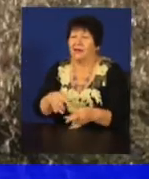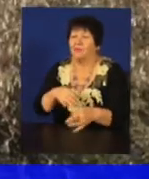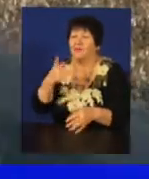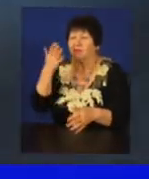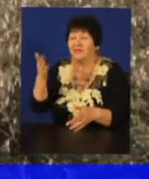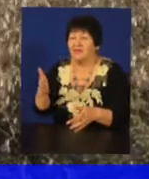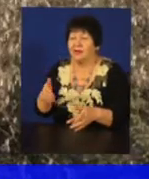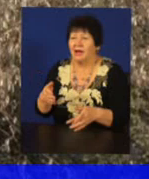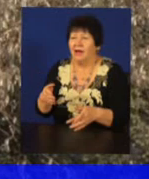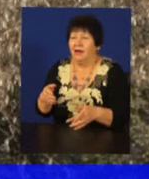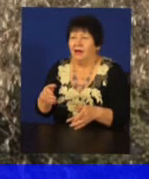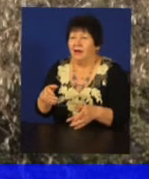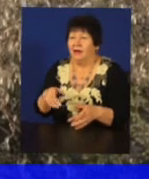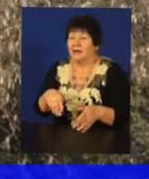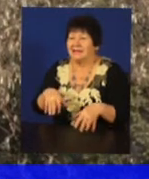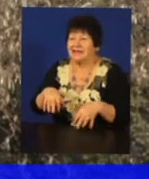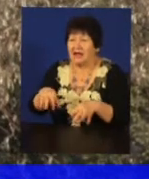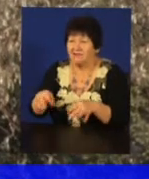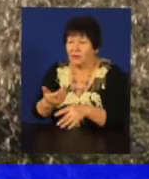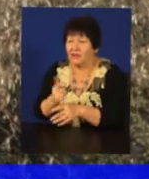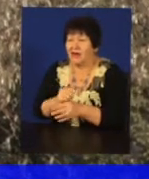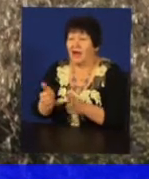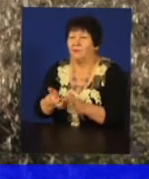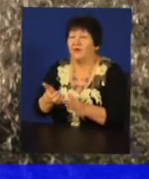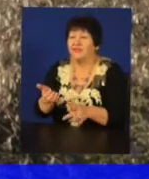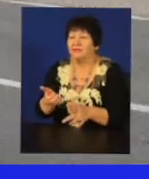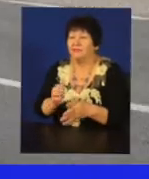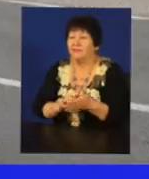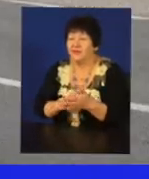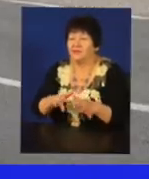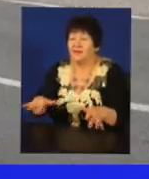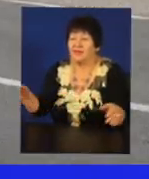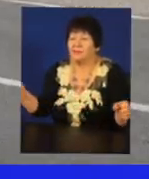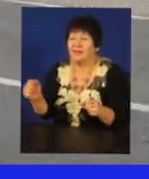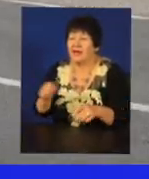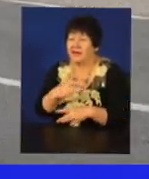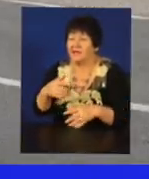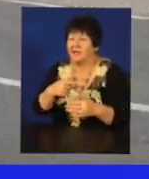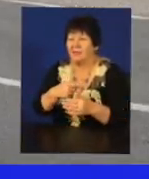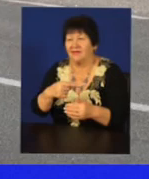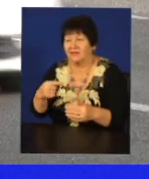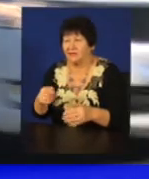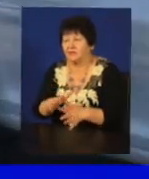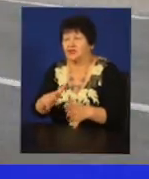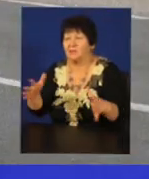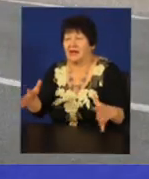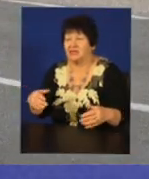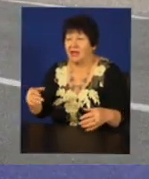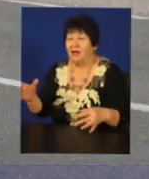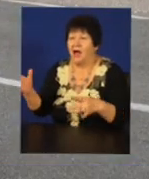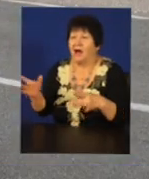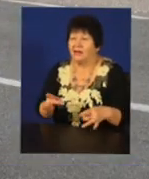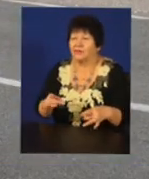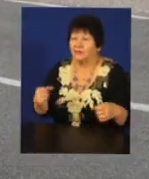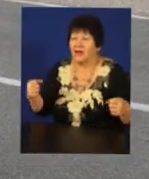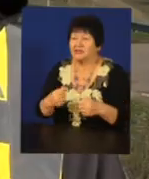menținem și nivelul de vizibilitate în trafic, care din motive climaterice pe timp de iarnă este mult mai scăzut și mărește riscul de